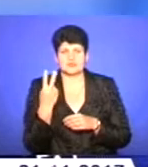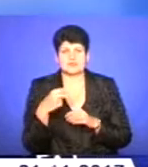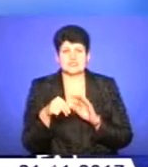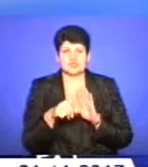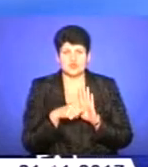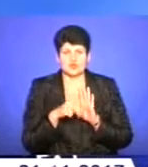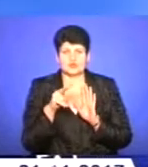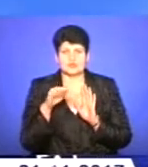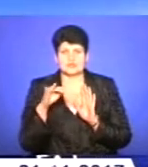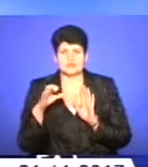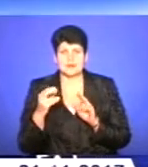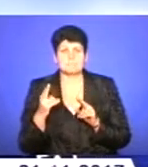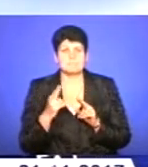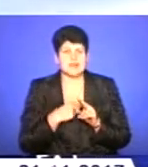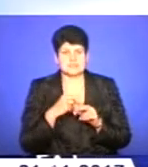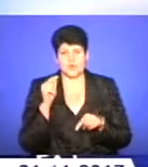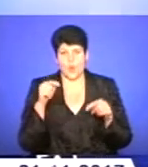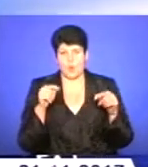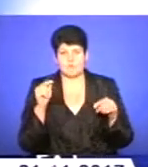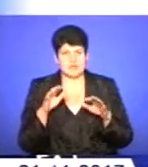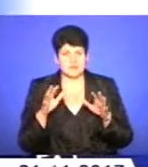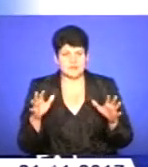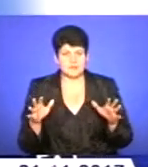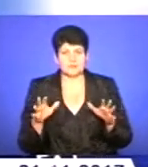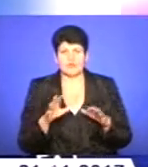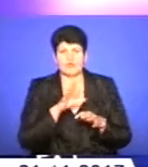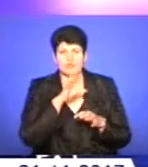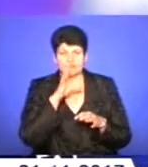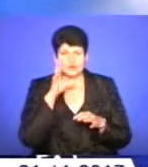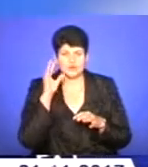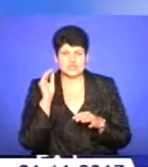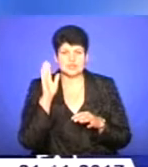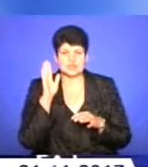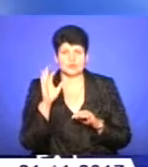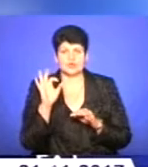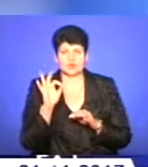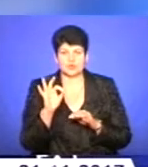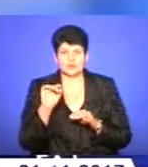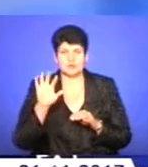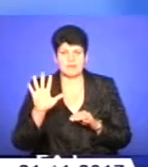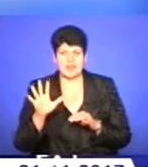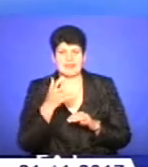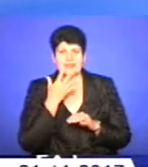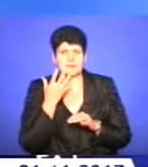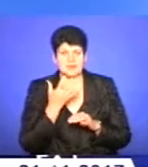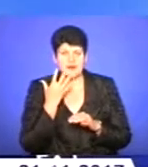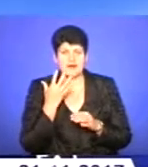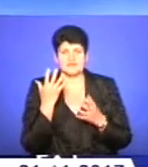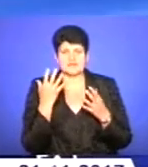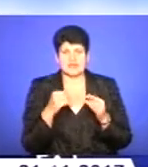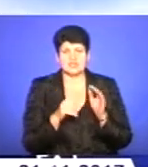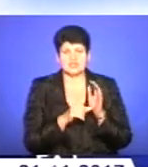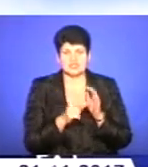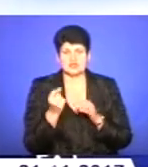25-26 листопада без істотних опадів, з нічними температурами повітря 0-5 тепла і денними